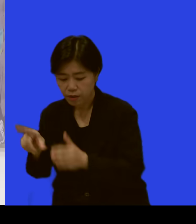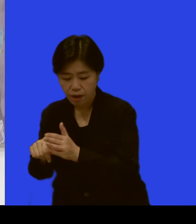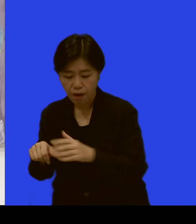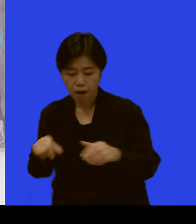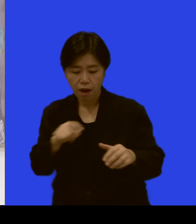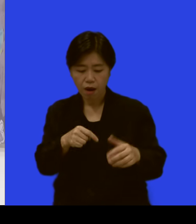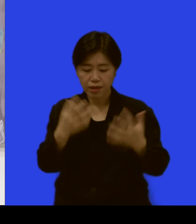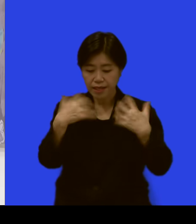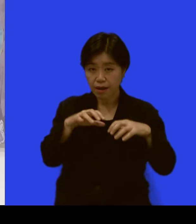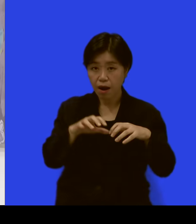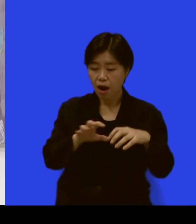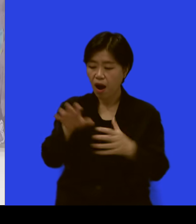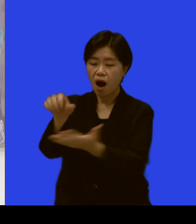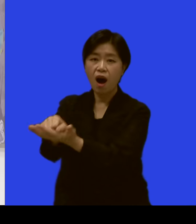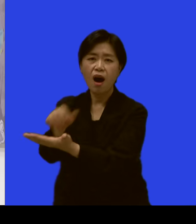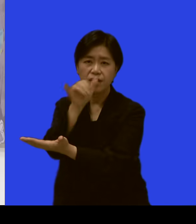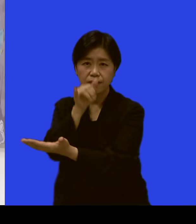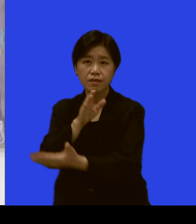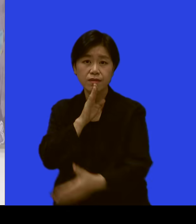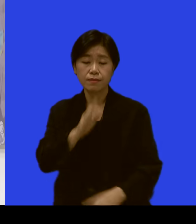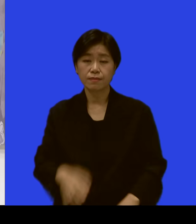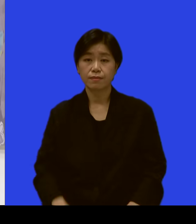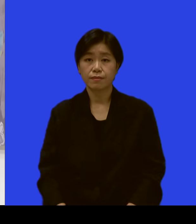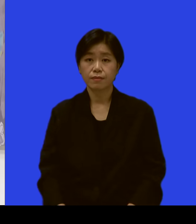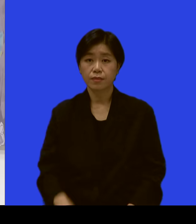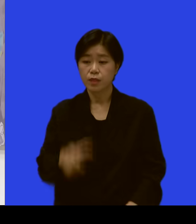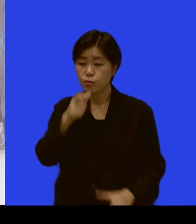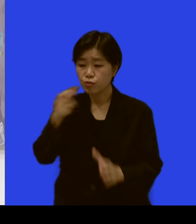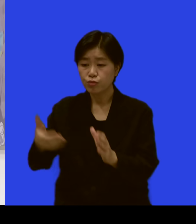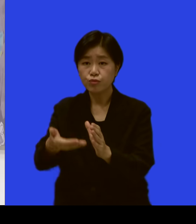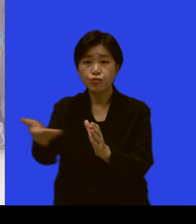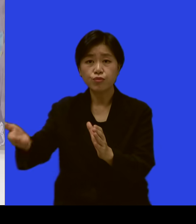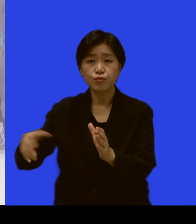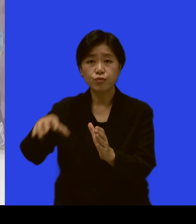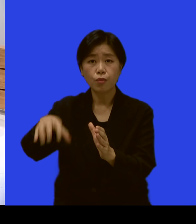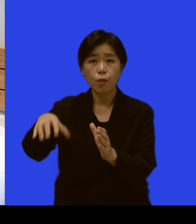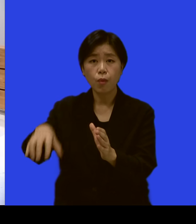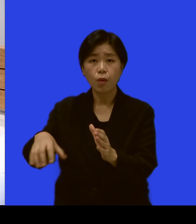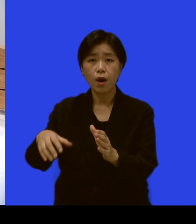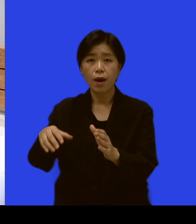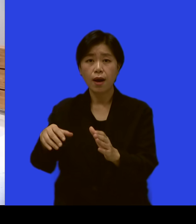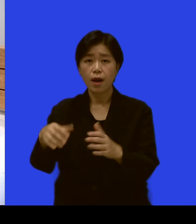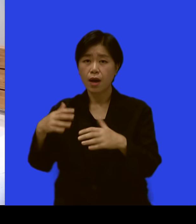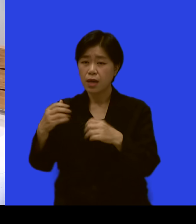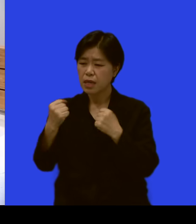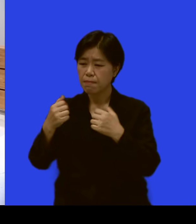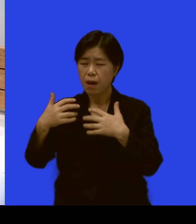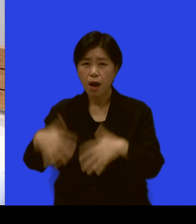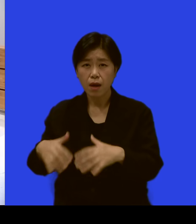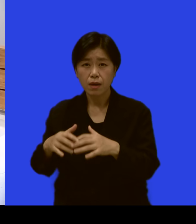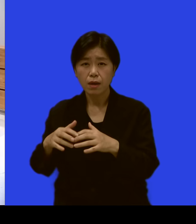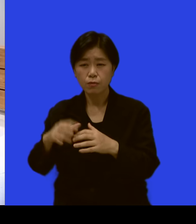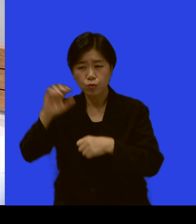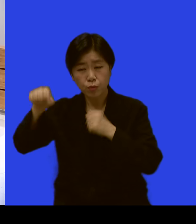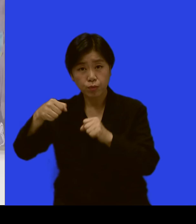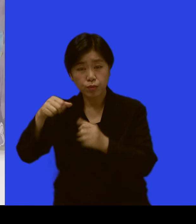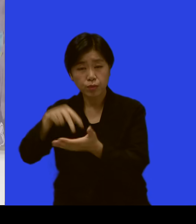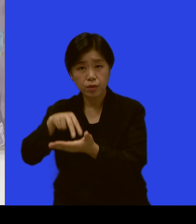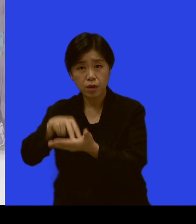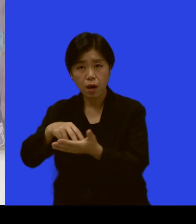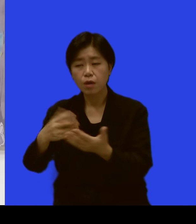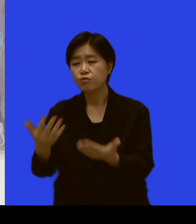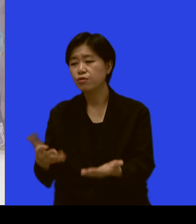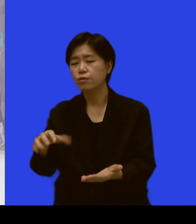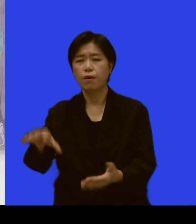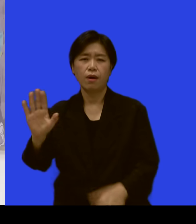푸른 초장이고 쉴만한 물. 그러니까 물가는 원래 그 약자에게 있어서 쉴만한 데가 아니거든요. 빨리 물 먹고 도망가야 오히려 되는데. 위험할 수 있다. 그러네요. 근데